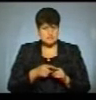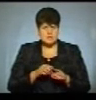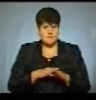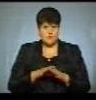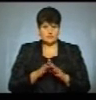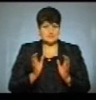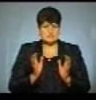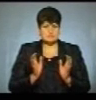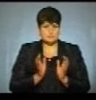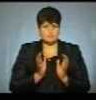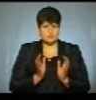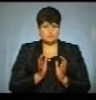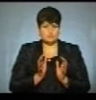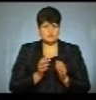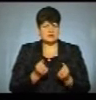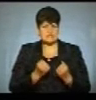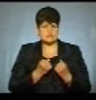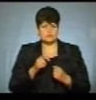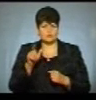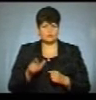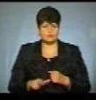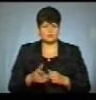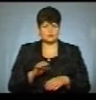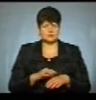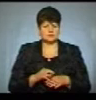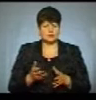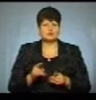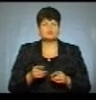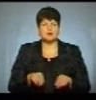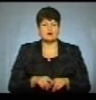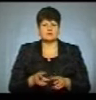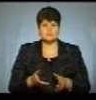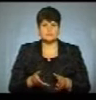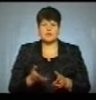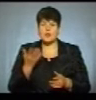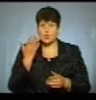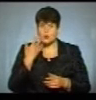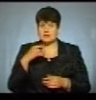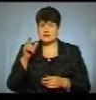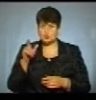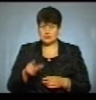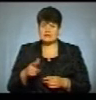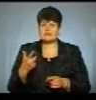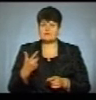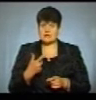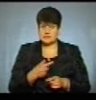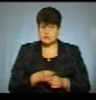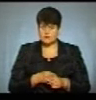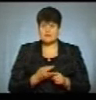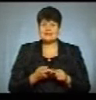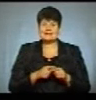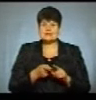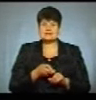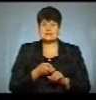не вберегло чоловіка від дифтерії. Чому так? Звичайно, знаєте, коли людина вакцинована, це залежить